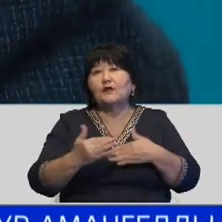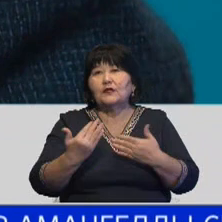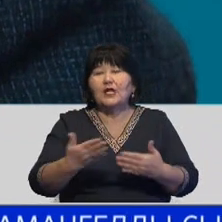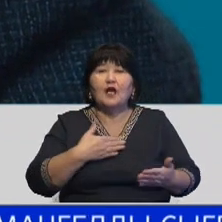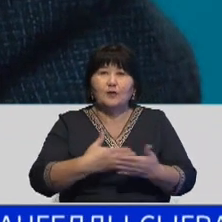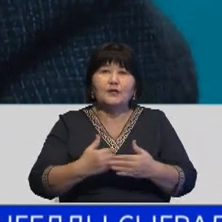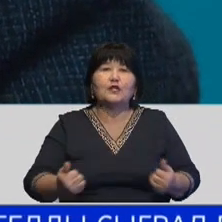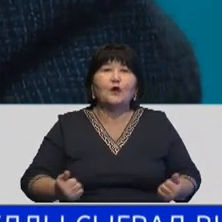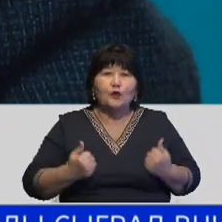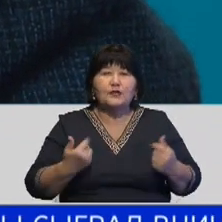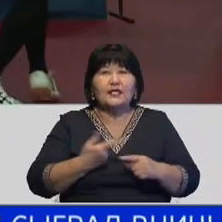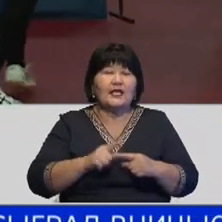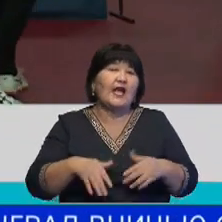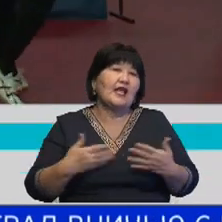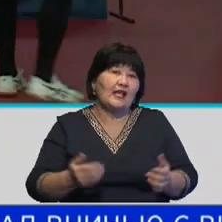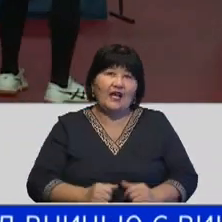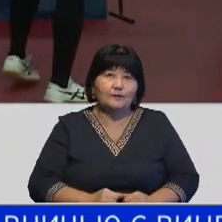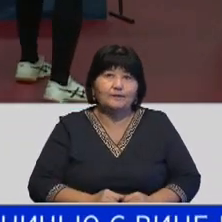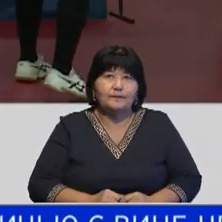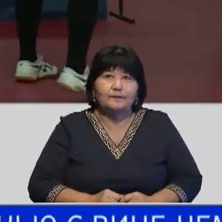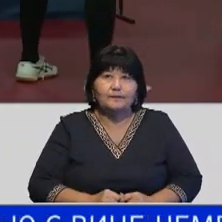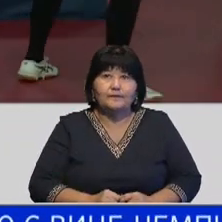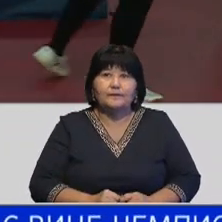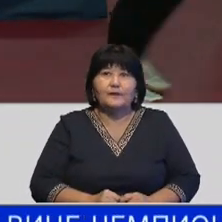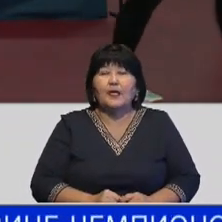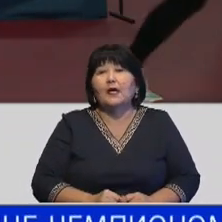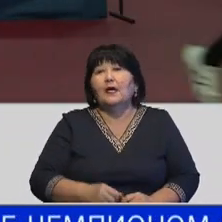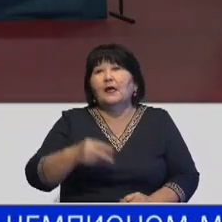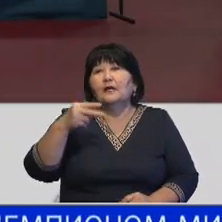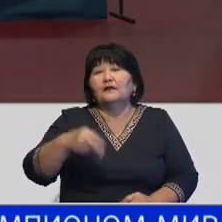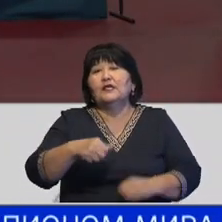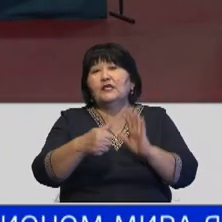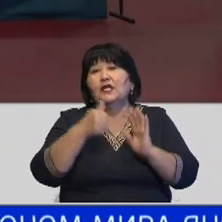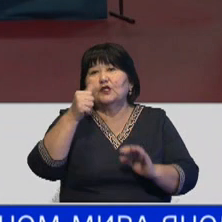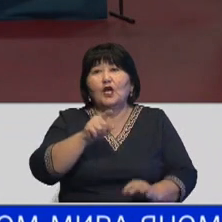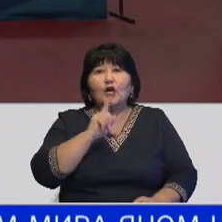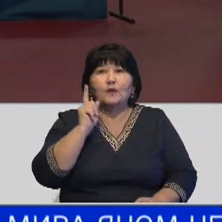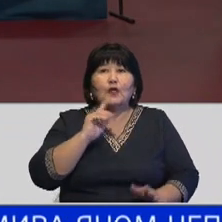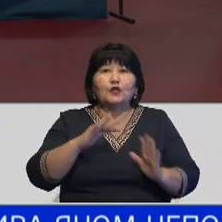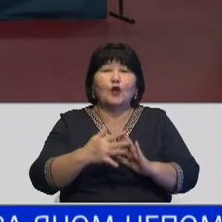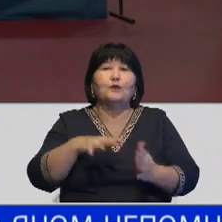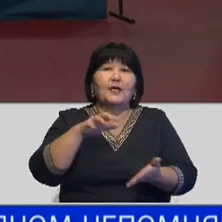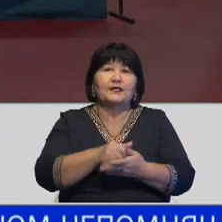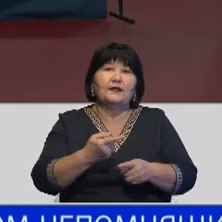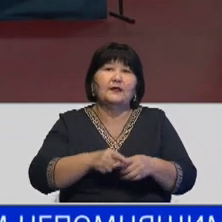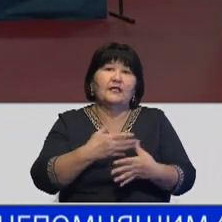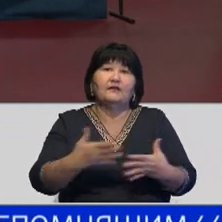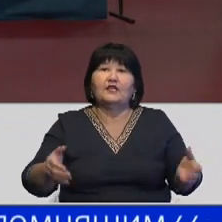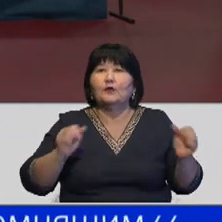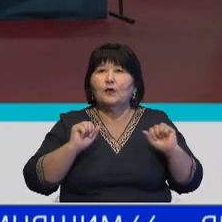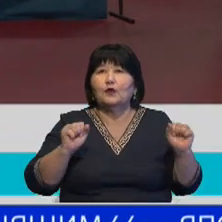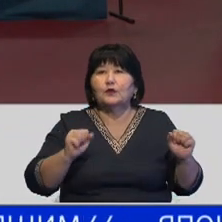я приложу все усилия для этого. С 2016 года молодежь аула занимается этим видом